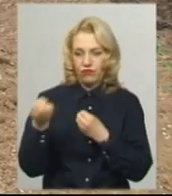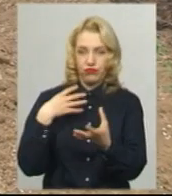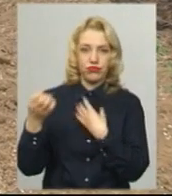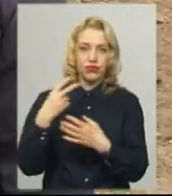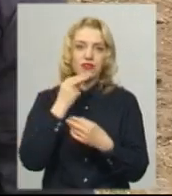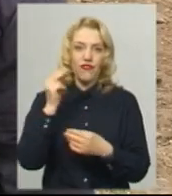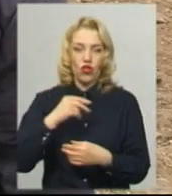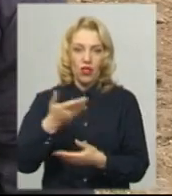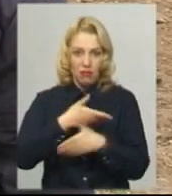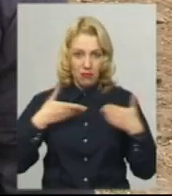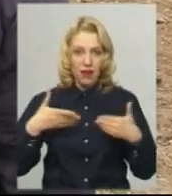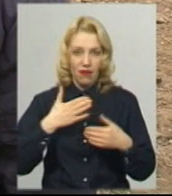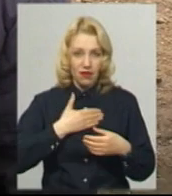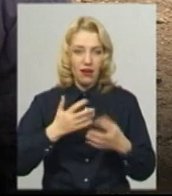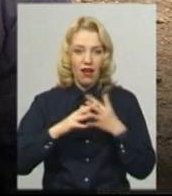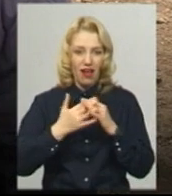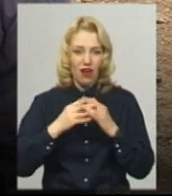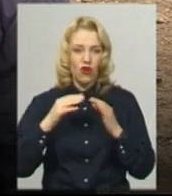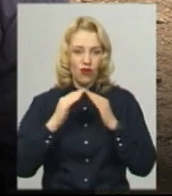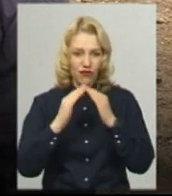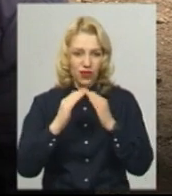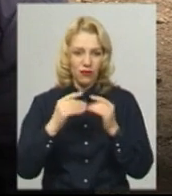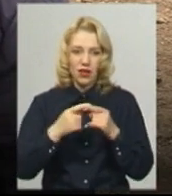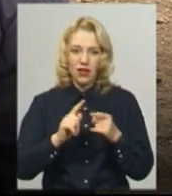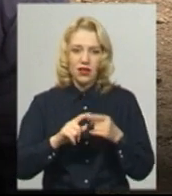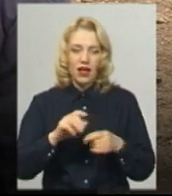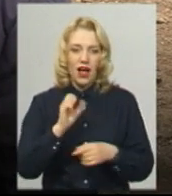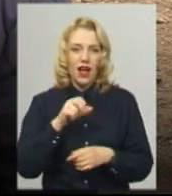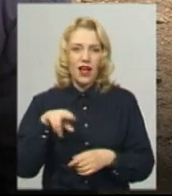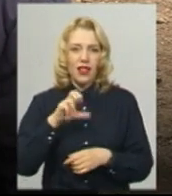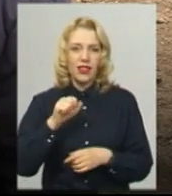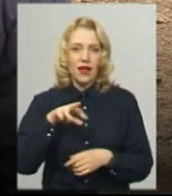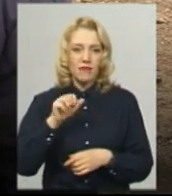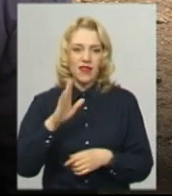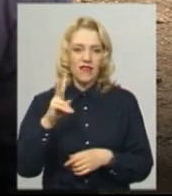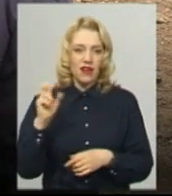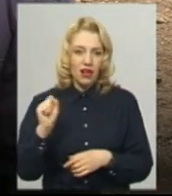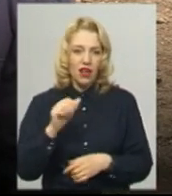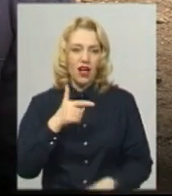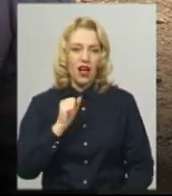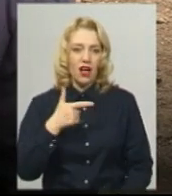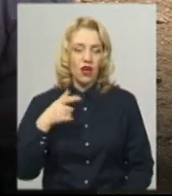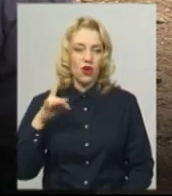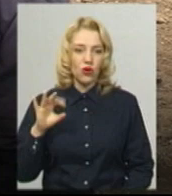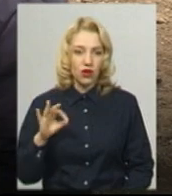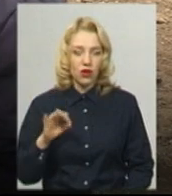господарстві. Пестициди застосовуємо тільки вечірньої пори, в нічний час вносимо, тому що в день